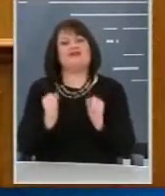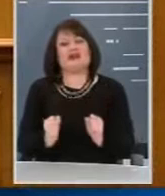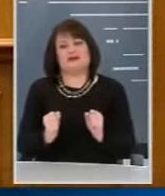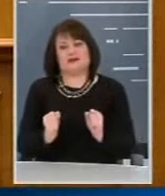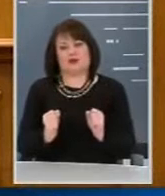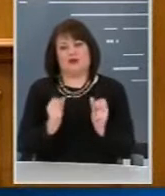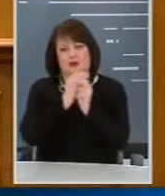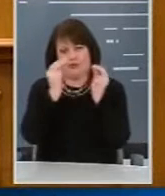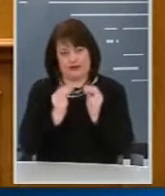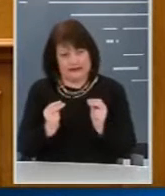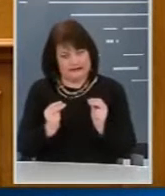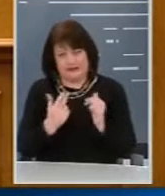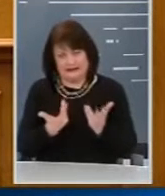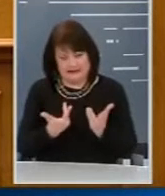συμπέρασμα.